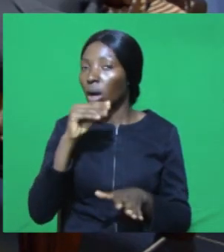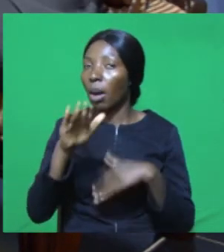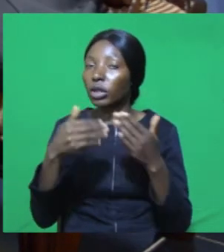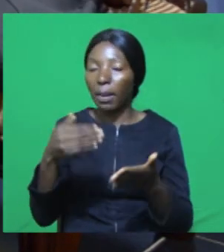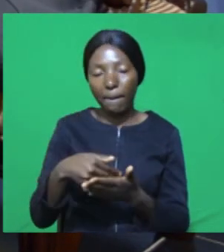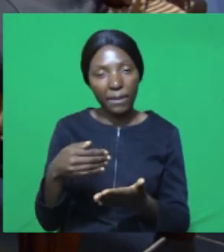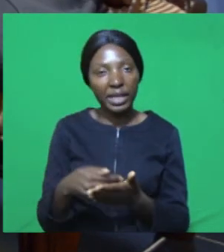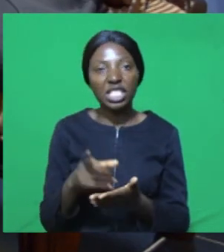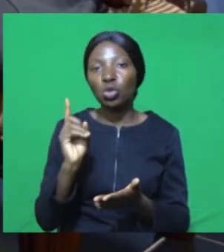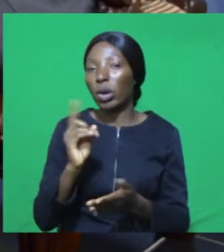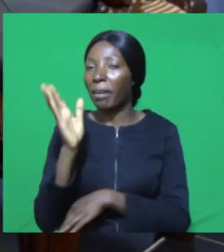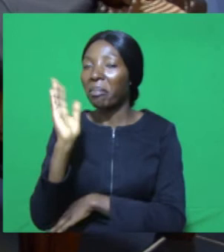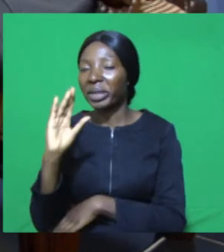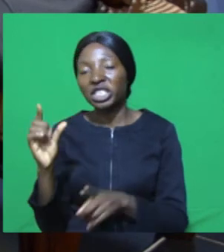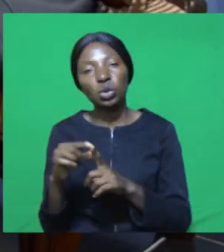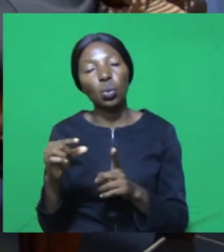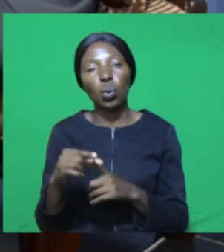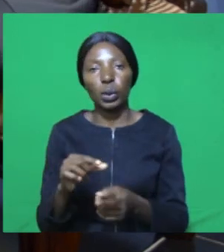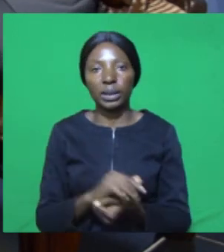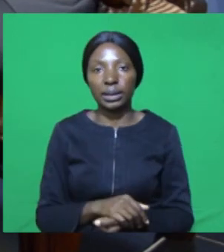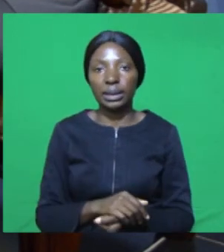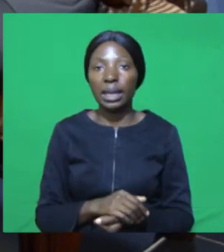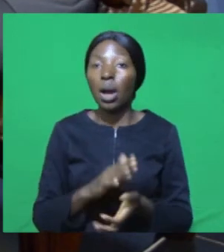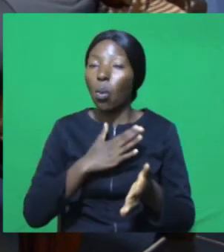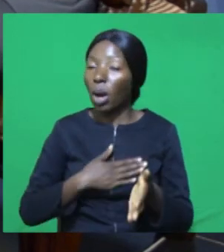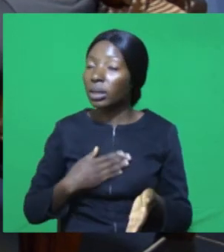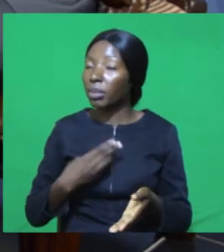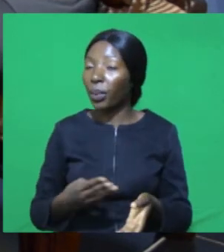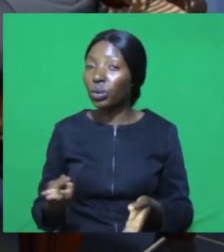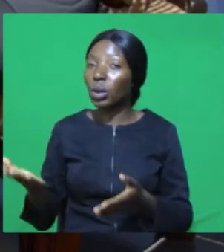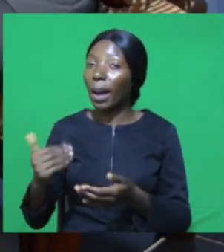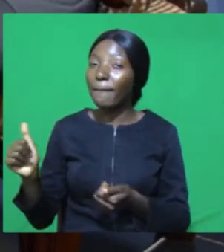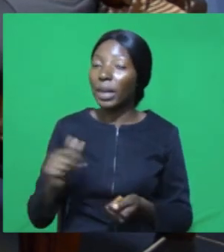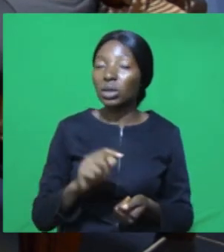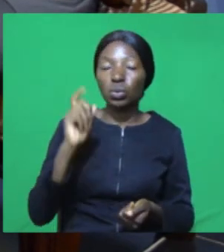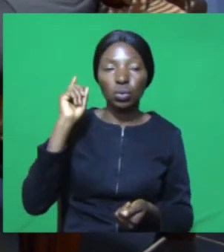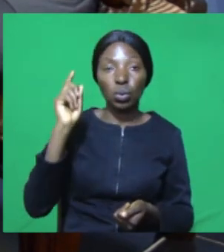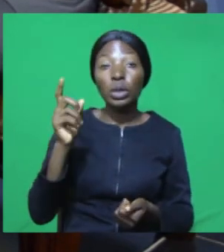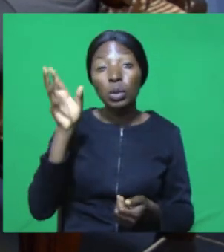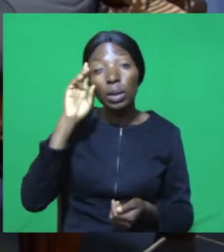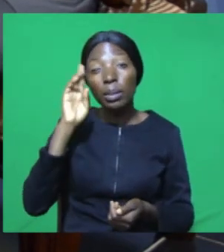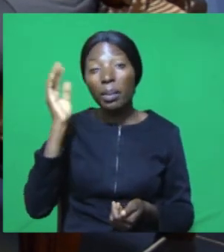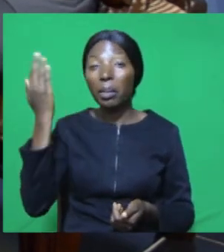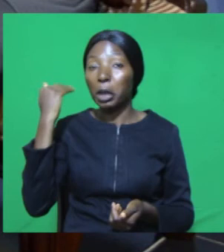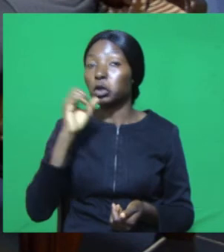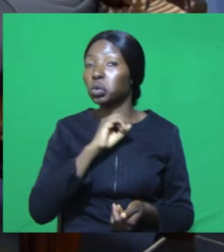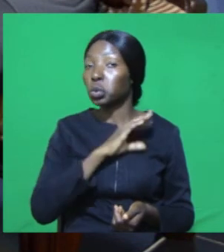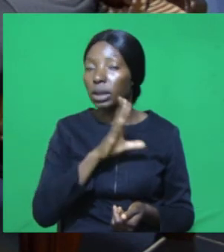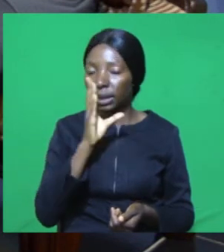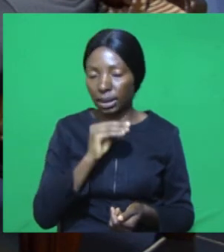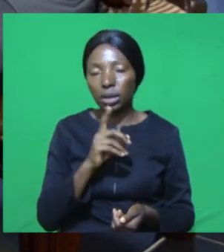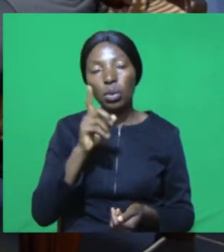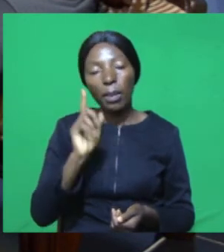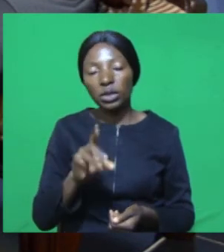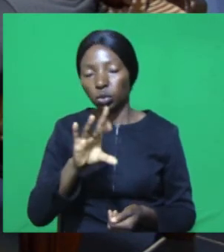Yakafanana naye naira yekudzosera vanhu kana mwari. Kudzosera vanhu zvaya pa Mount Carmel paipa pano kana marare mwari muna mate kana muchida bhari ndai